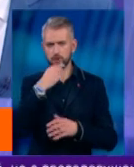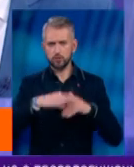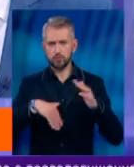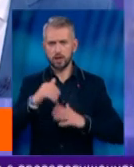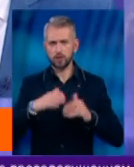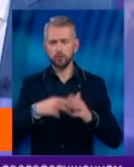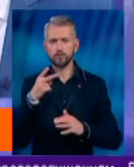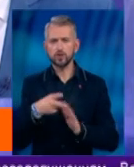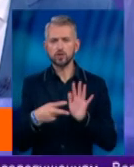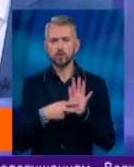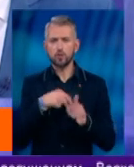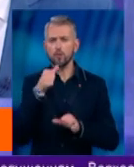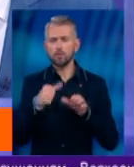У